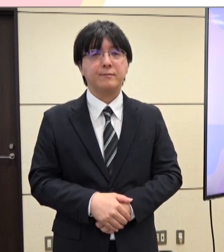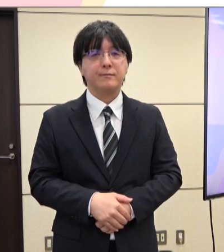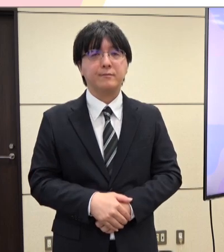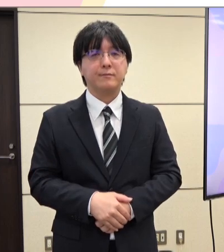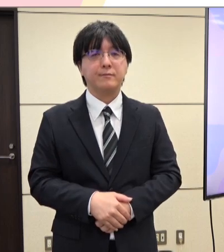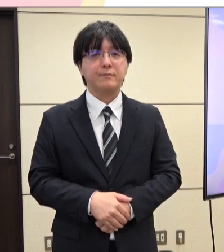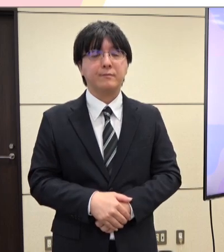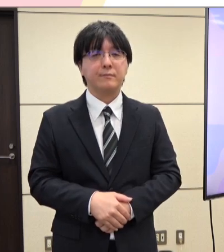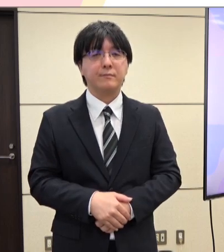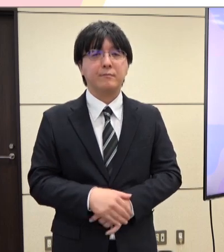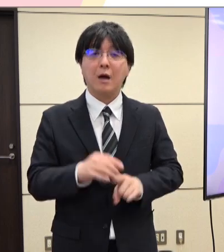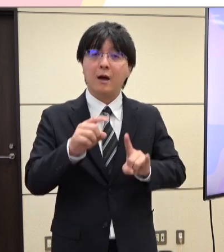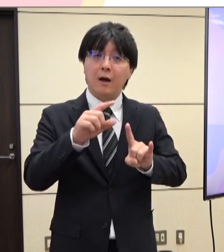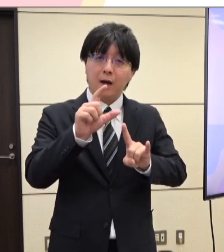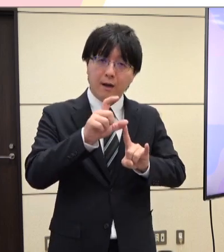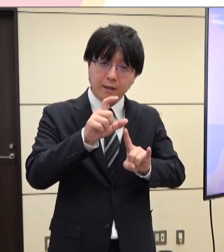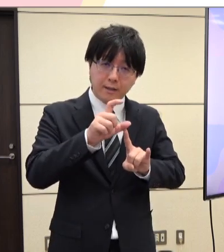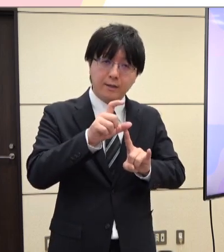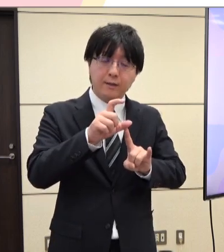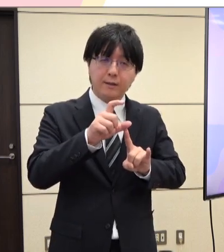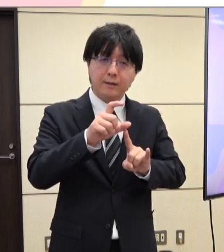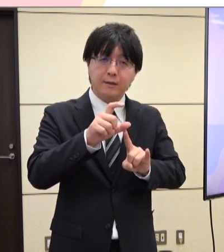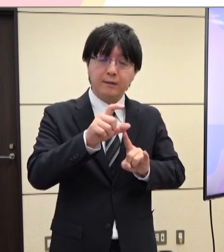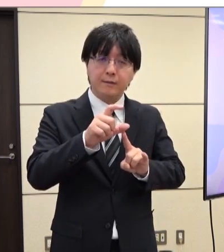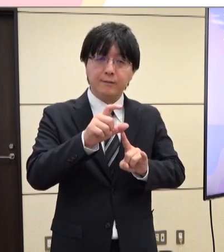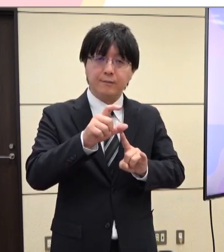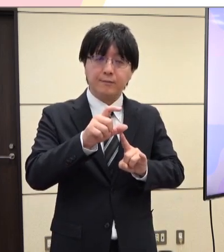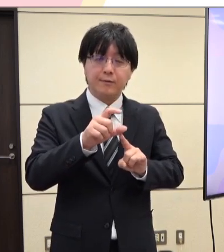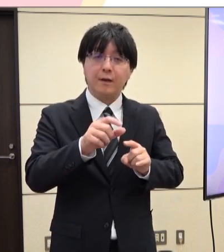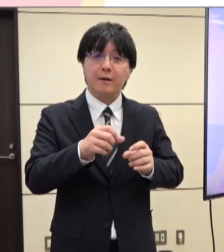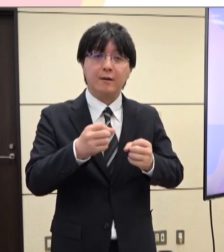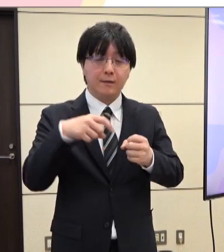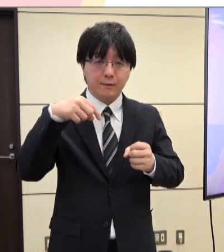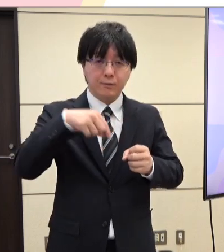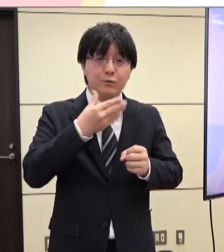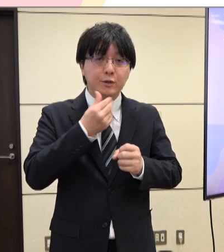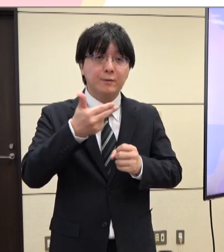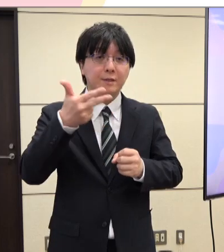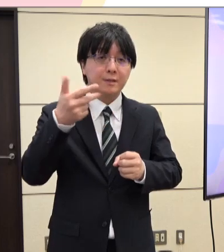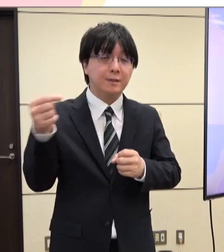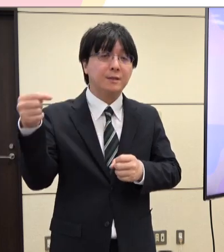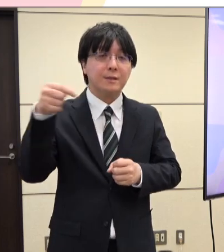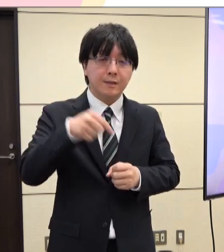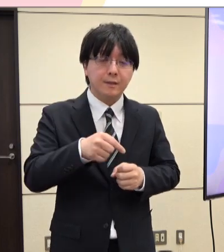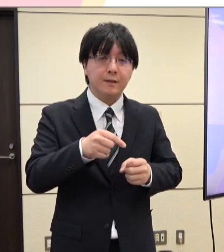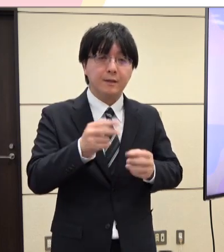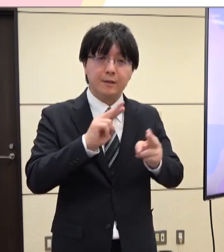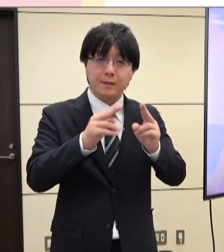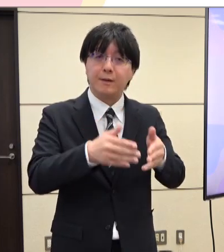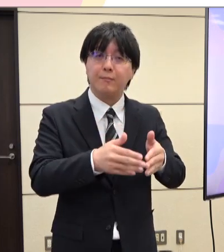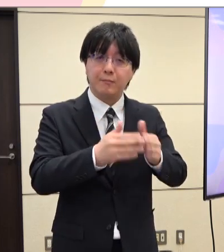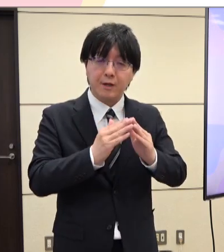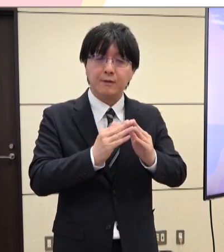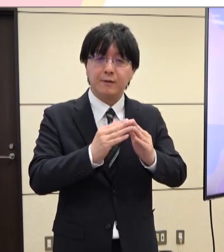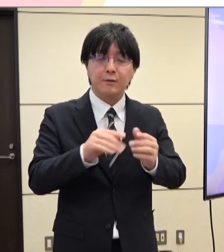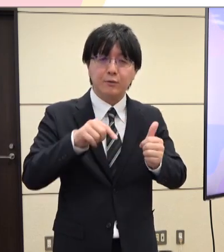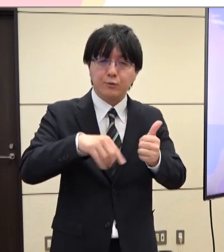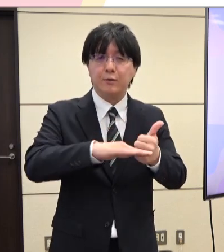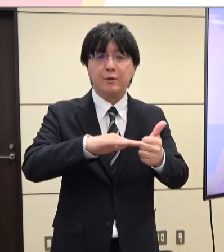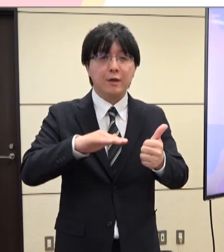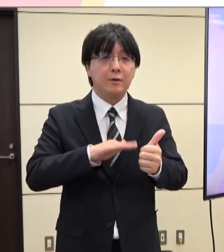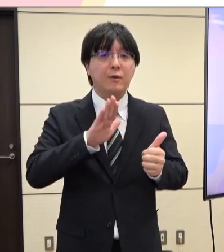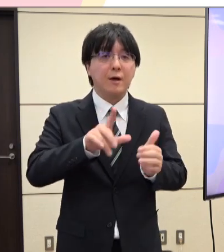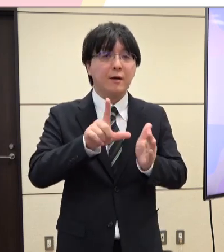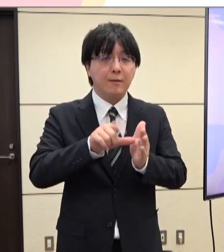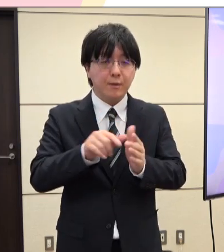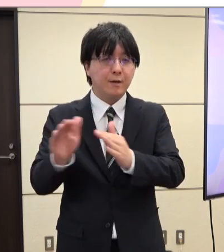IT 関係とかね、やっぱり起用される方はここに来てやっぱり仕事してみようとか、そういう環境が整っていればやっぱりやってい